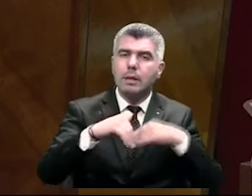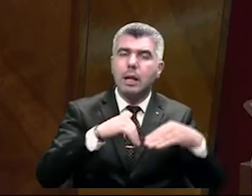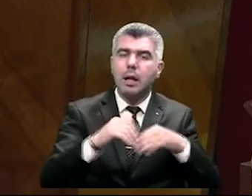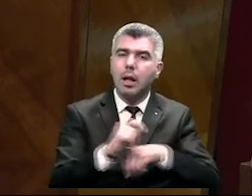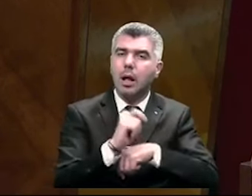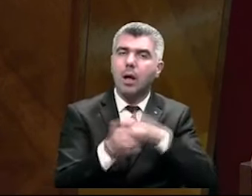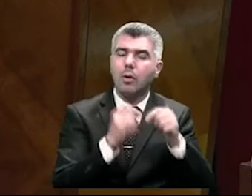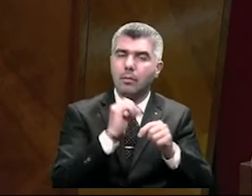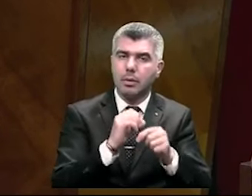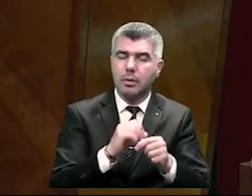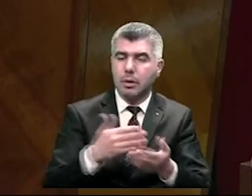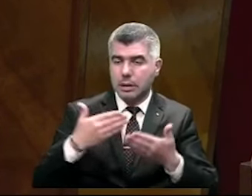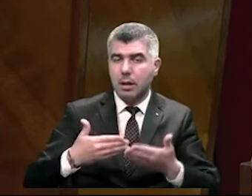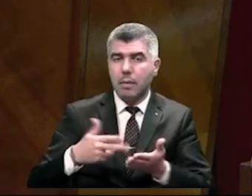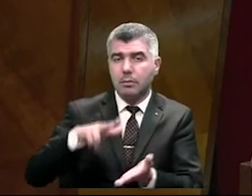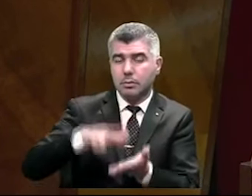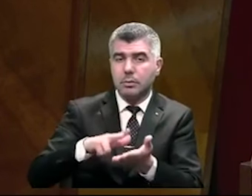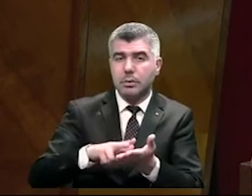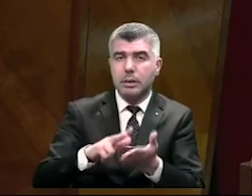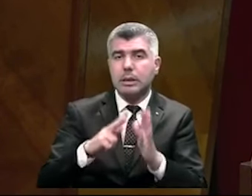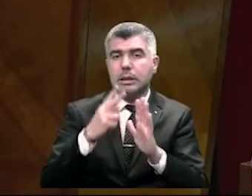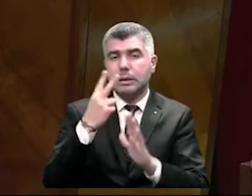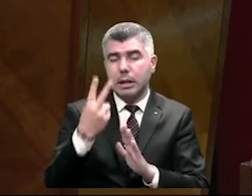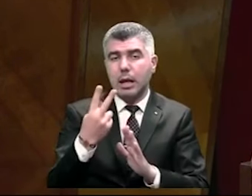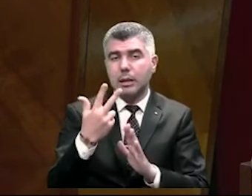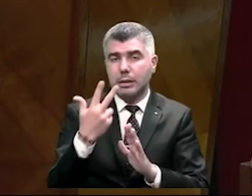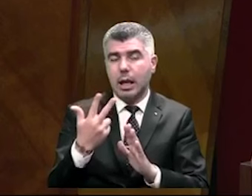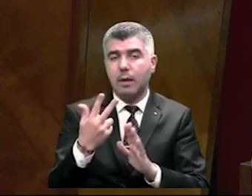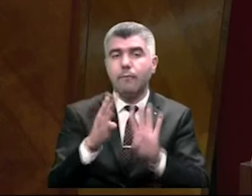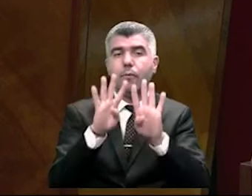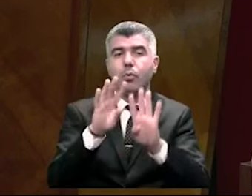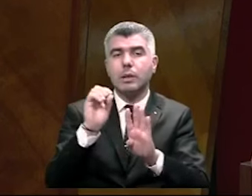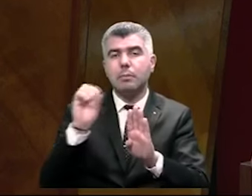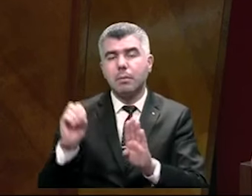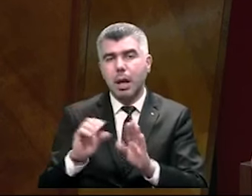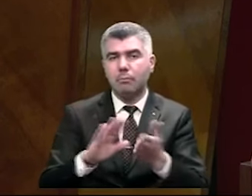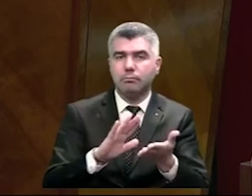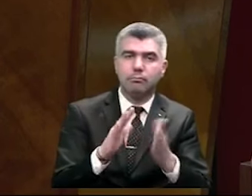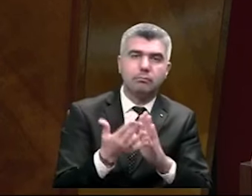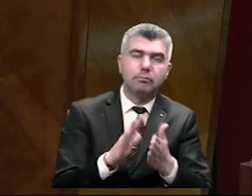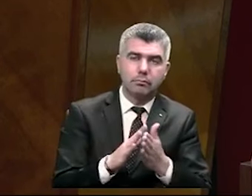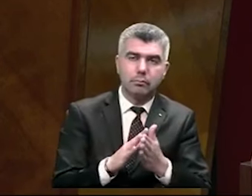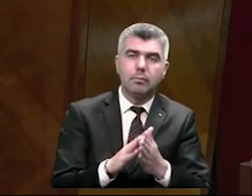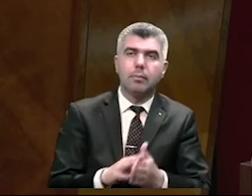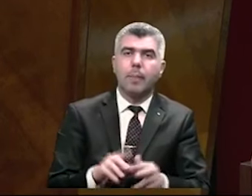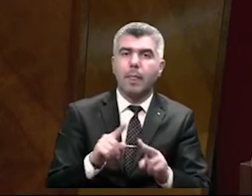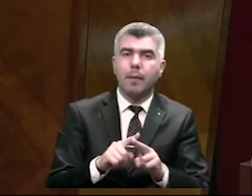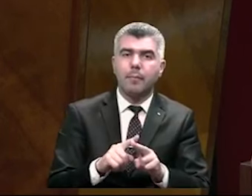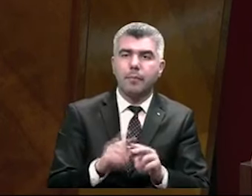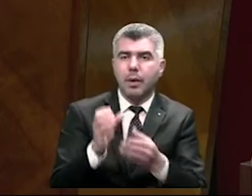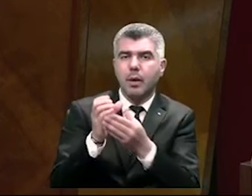هو هذا التراخيص اللي كاينه اليوم ديال 3000 اللي هي 3800 تقريبا والي هي ما نسميه النقل